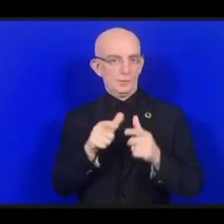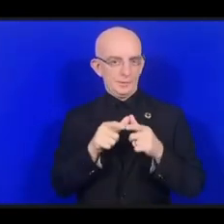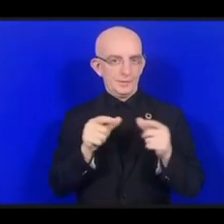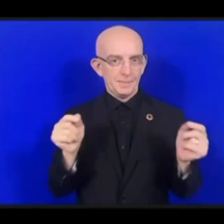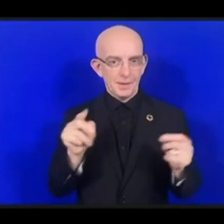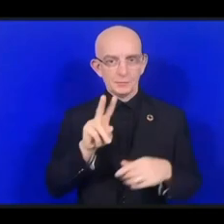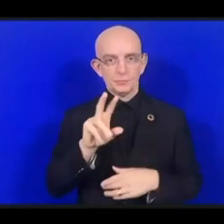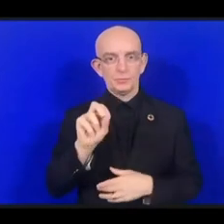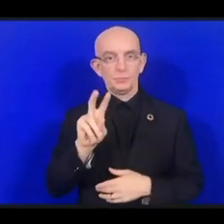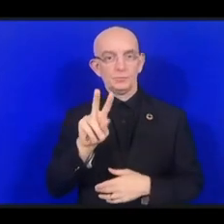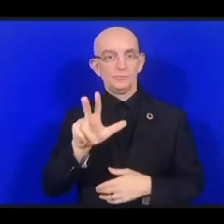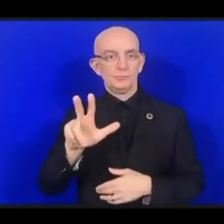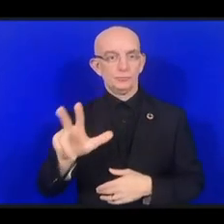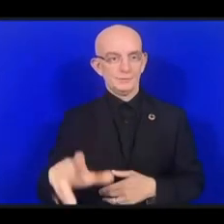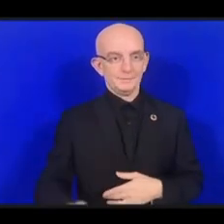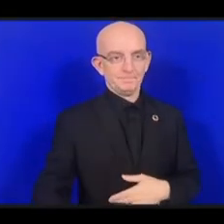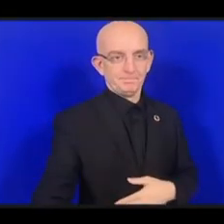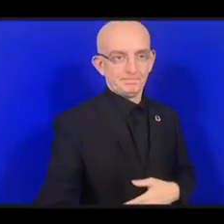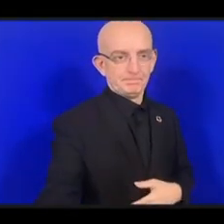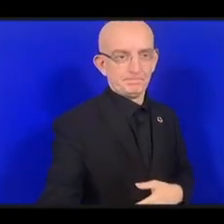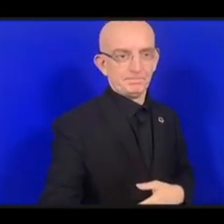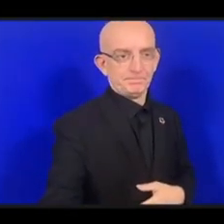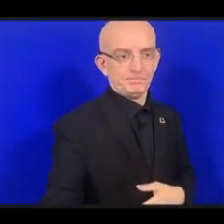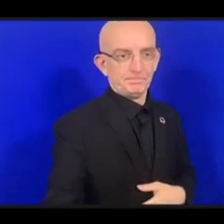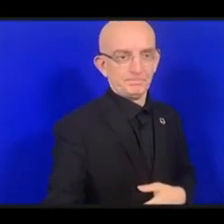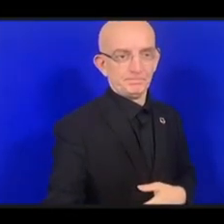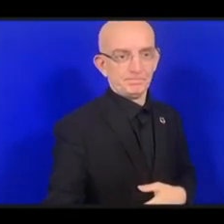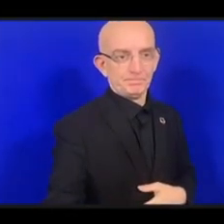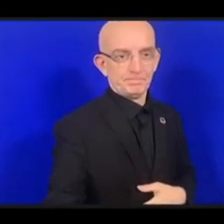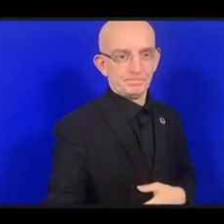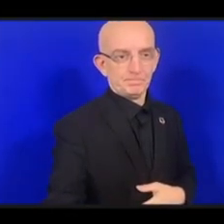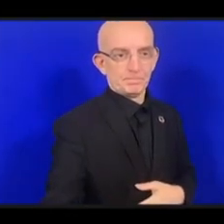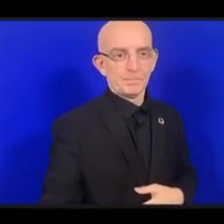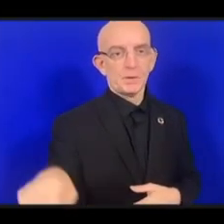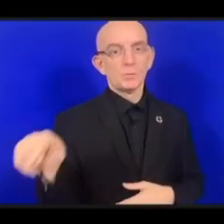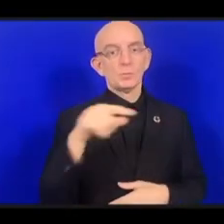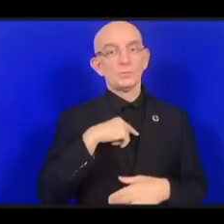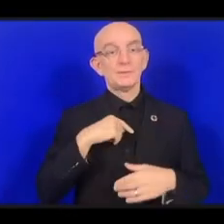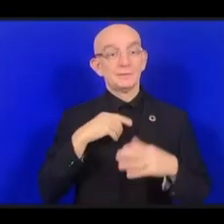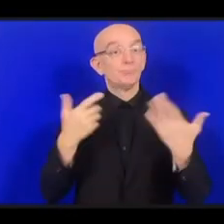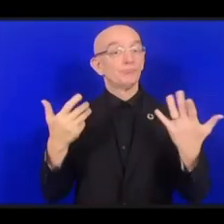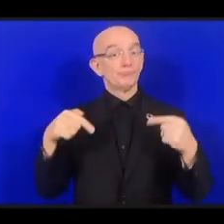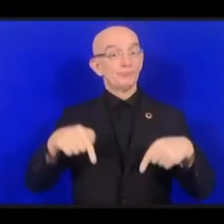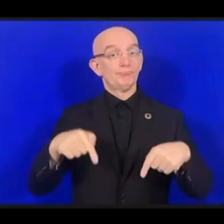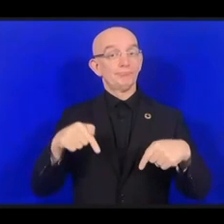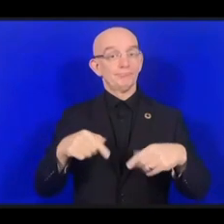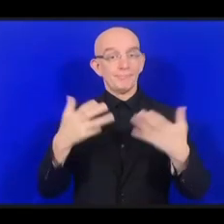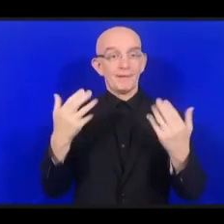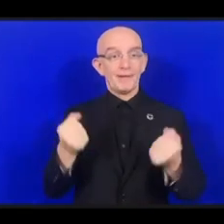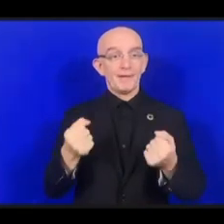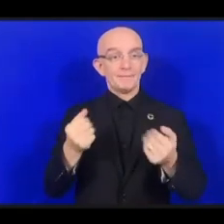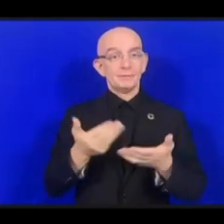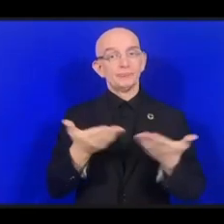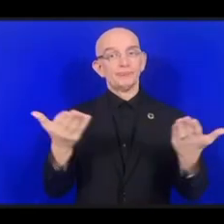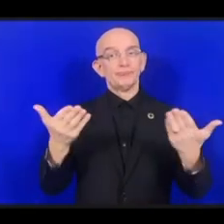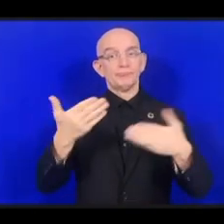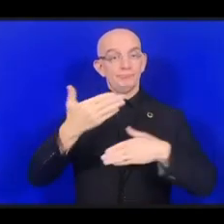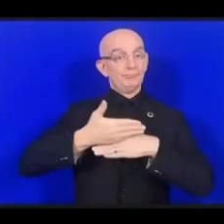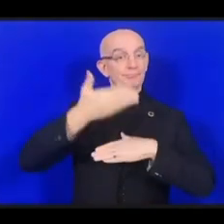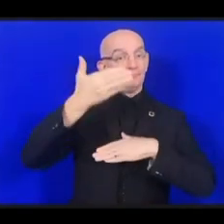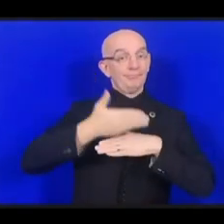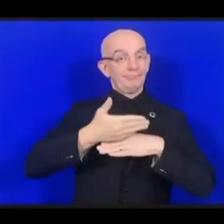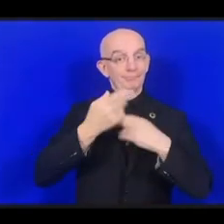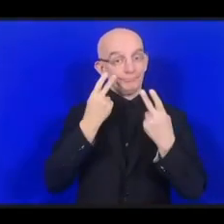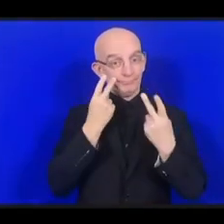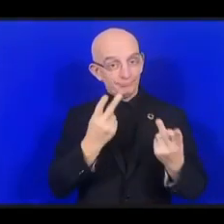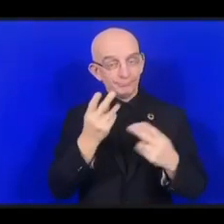calligraphie et une conférence de mauricean prêtre en chef du temple de kyomizu l'un des